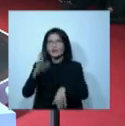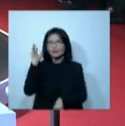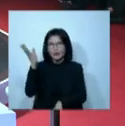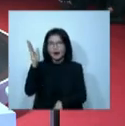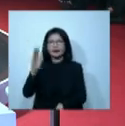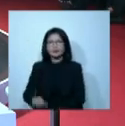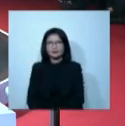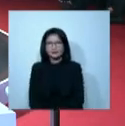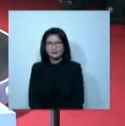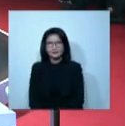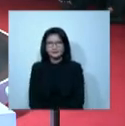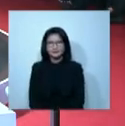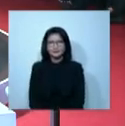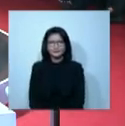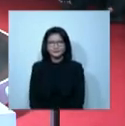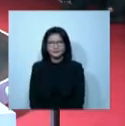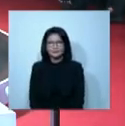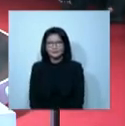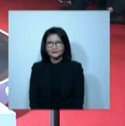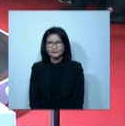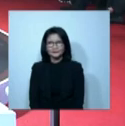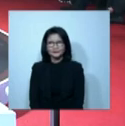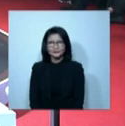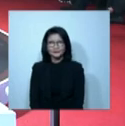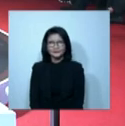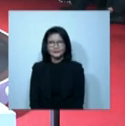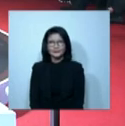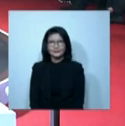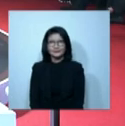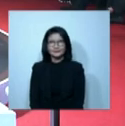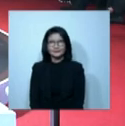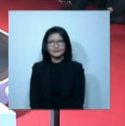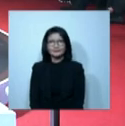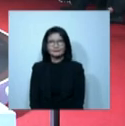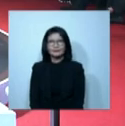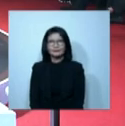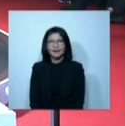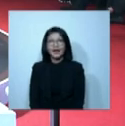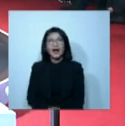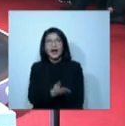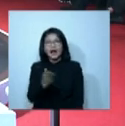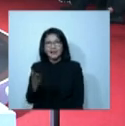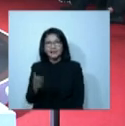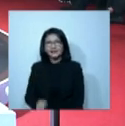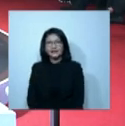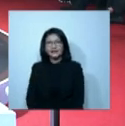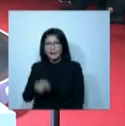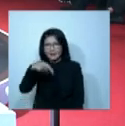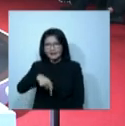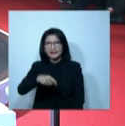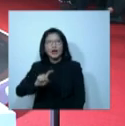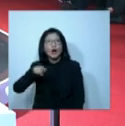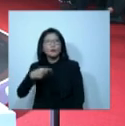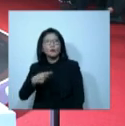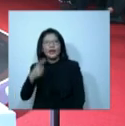waktu yang saya kira Memang jauh lebih banyak ee proporsi pembicaraannya termasuk juga misalnya terkait dengan perdebatan kondisi demokrasi yang